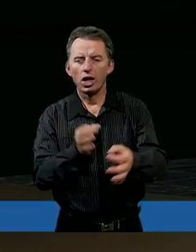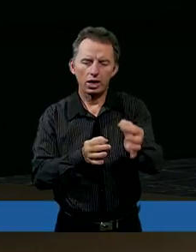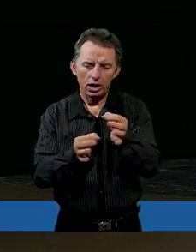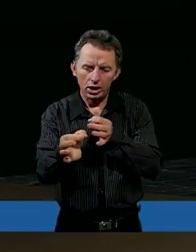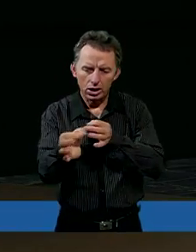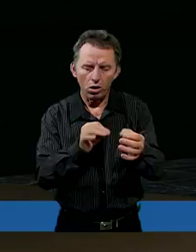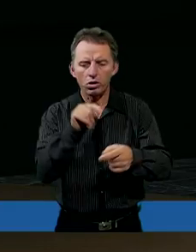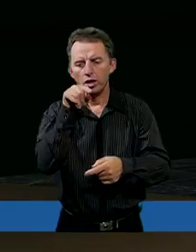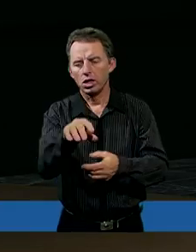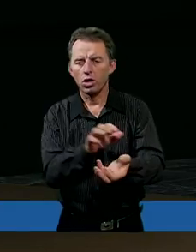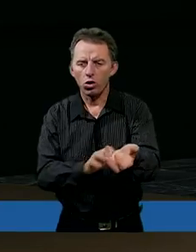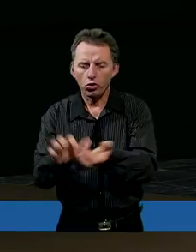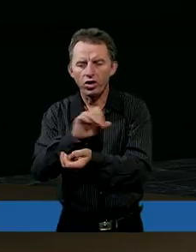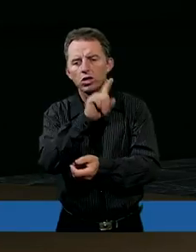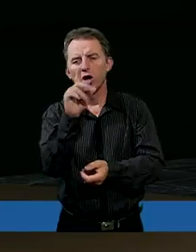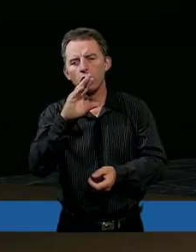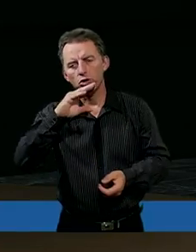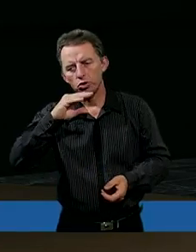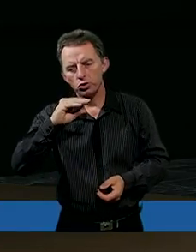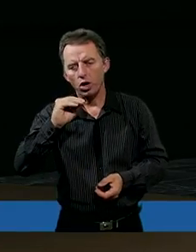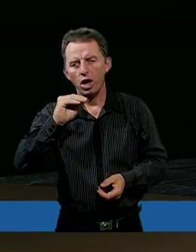historię tego świata, że